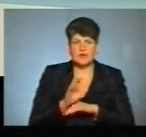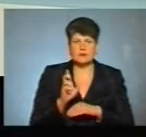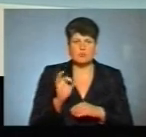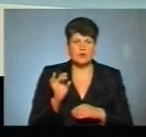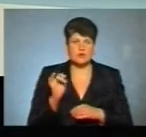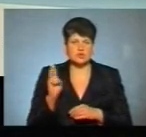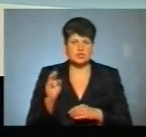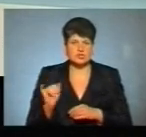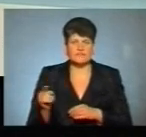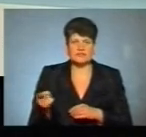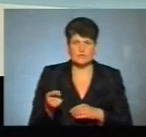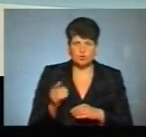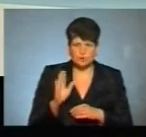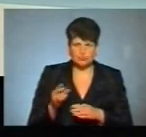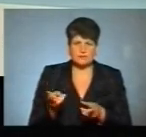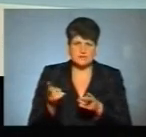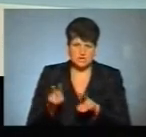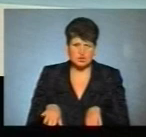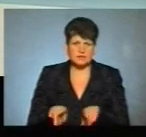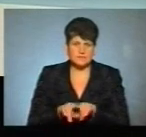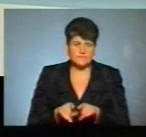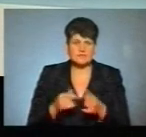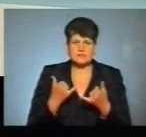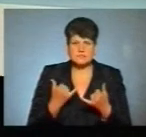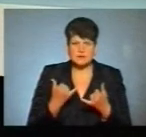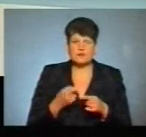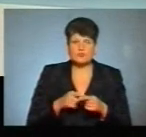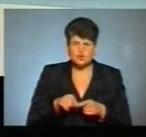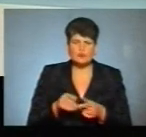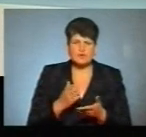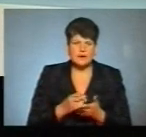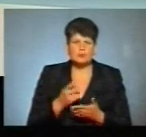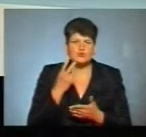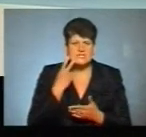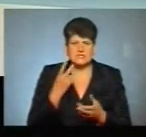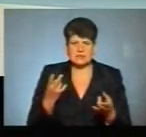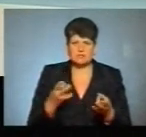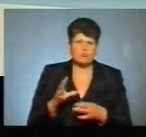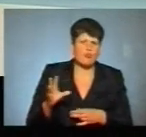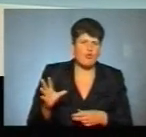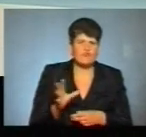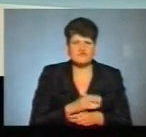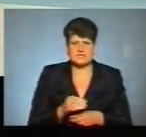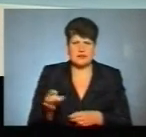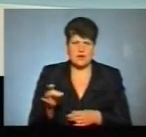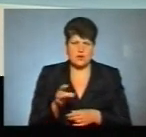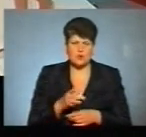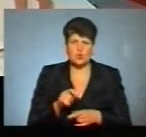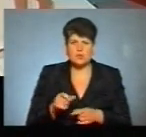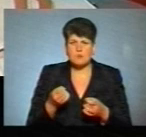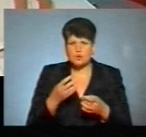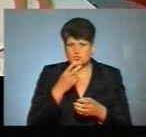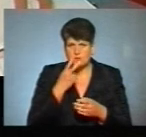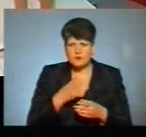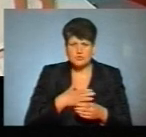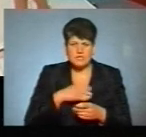їхати ще в Борщів. В Тернополі будемо залишати. Тобто наразі і в цьому є є постійна потреба і по всіх районах. Люди просто